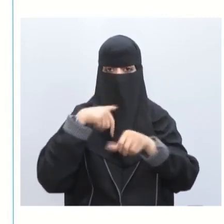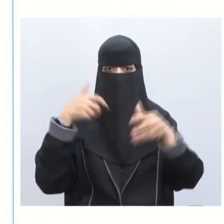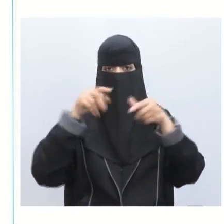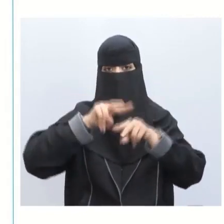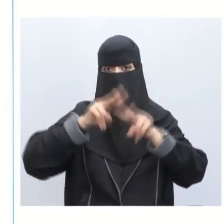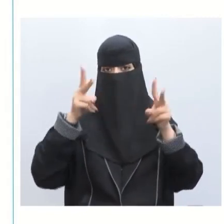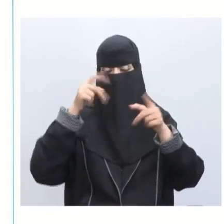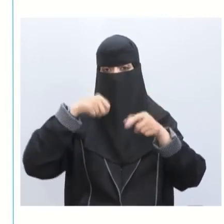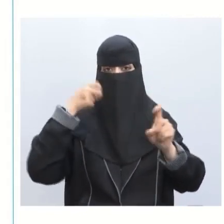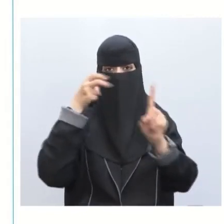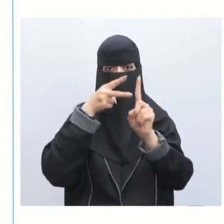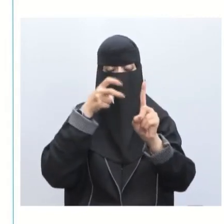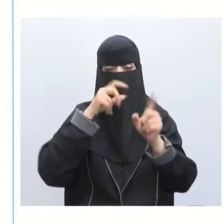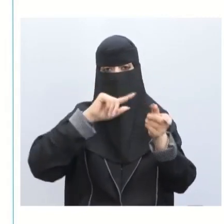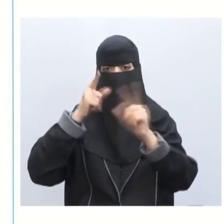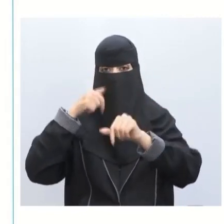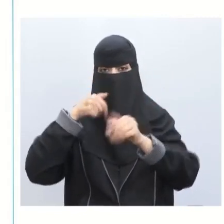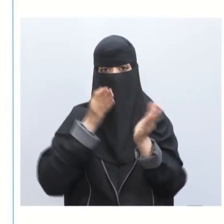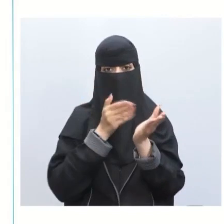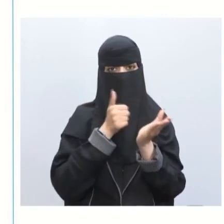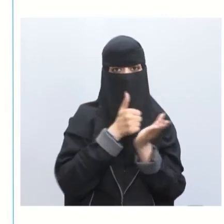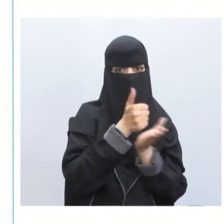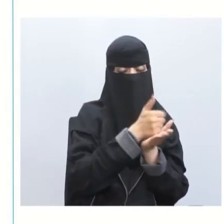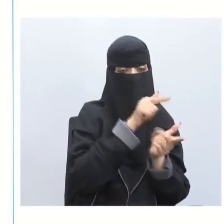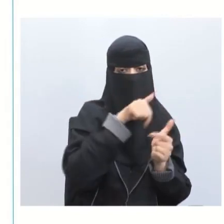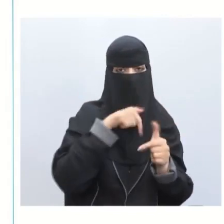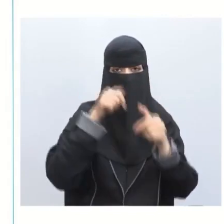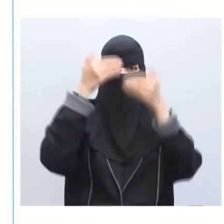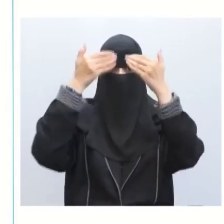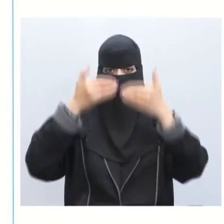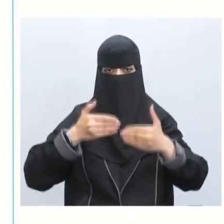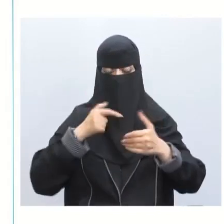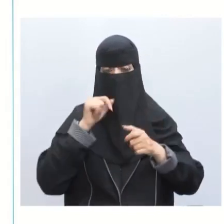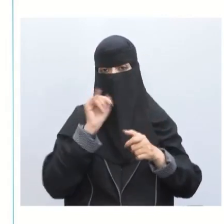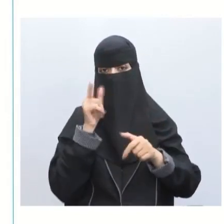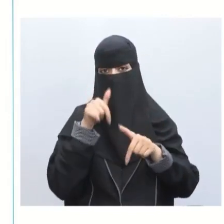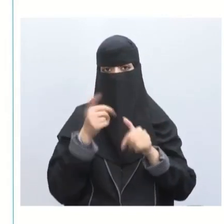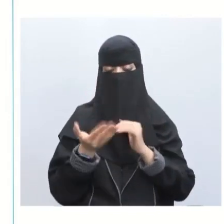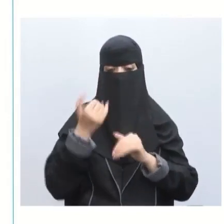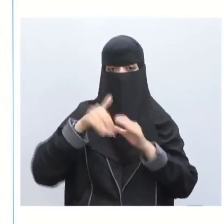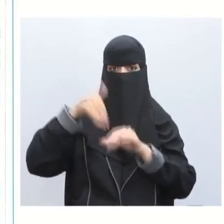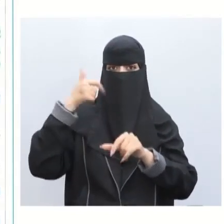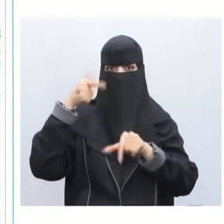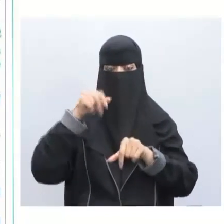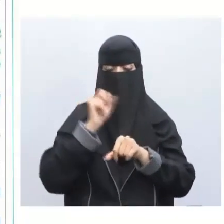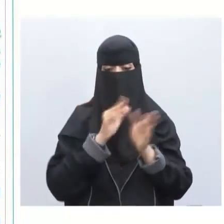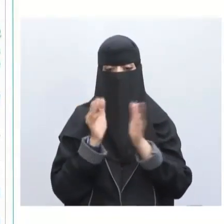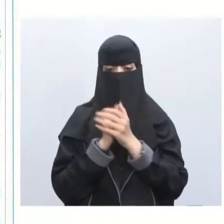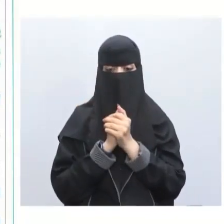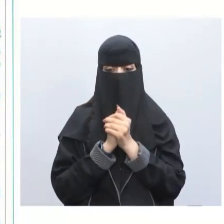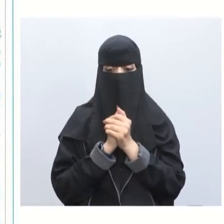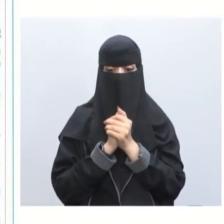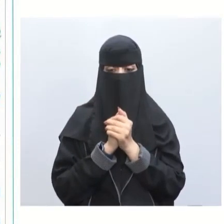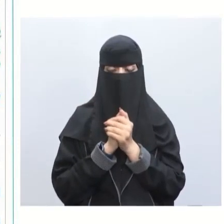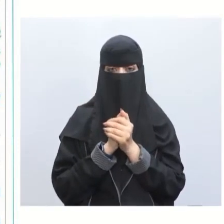باشكال العنف الالكتروني وسبل الوقايه منها هذه مخرجات التعلم